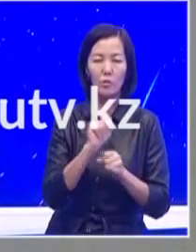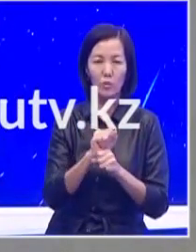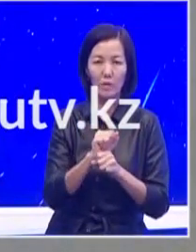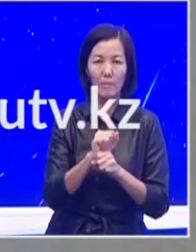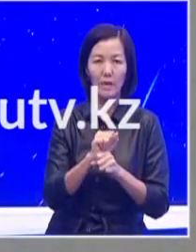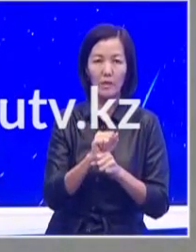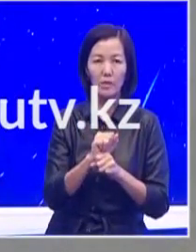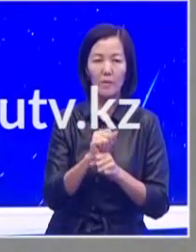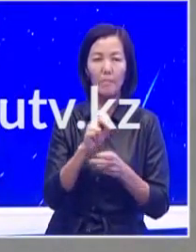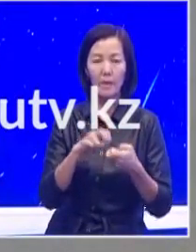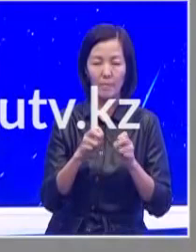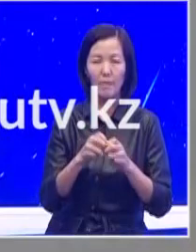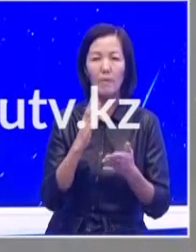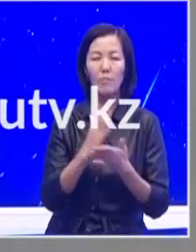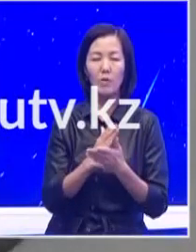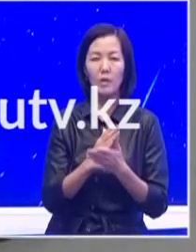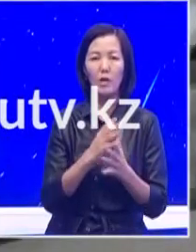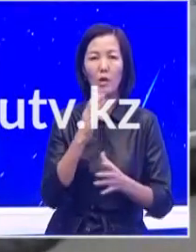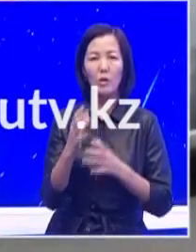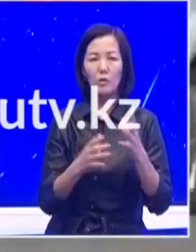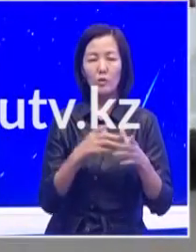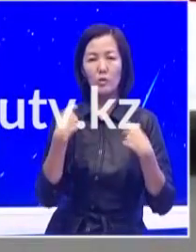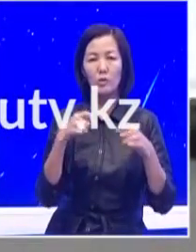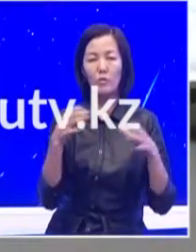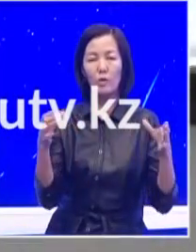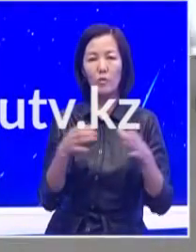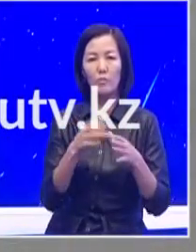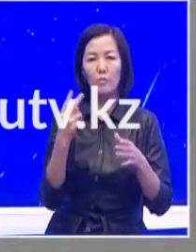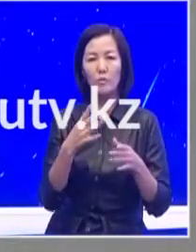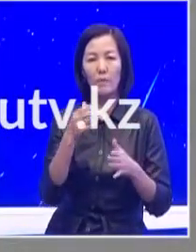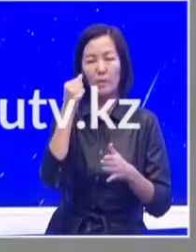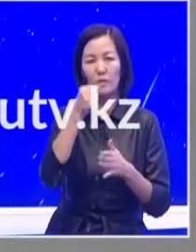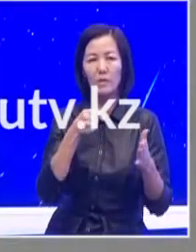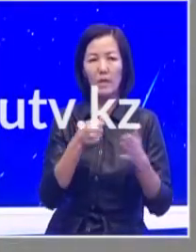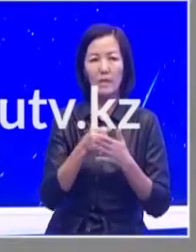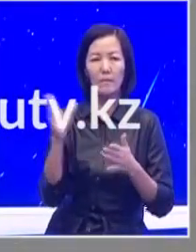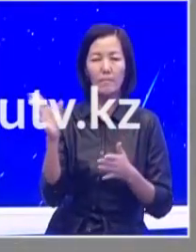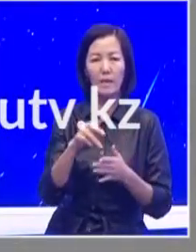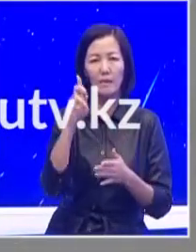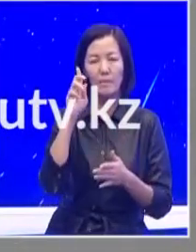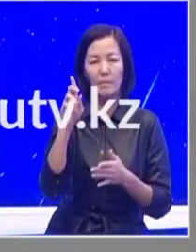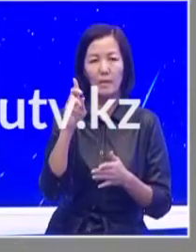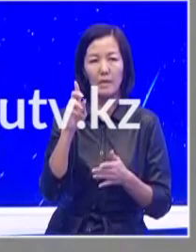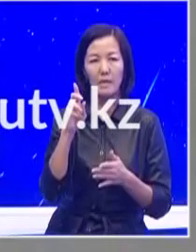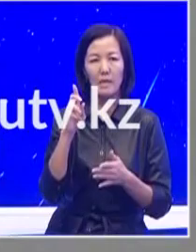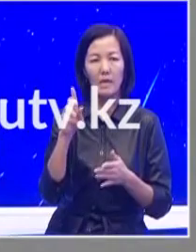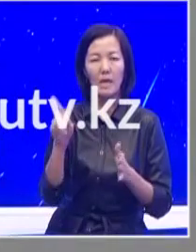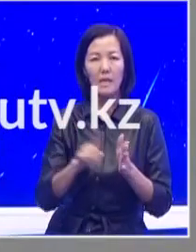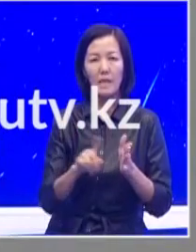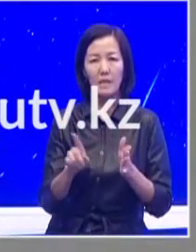қарайда туындай береді. Дүниежүзілік сауда ұйымының талабы бойынша 2025 жылға дейін барлық елдер энергия